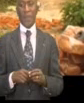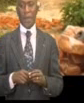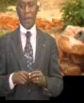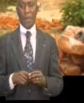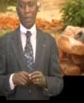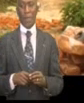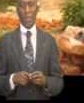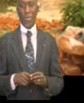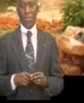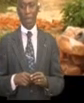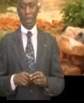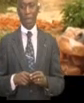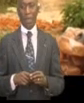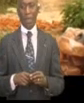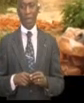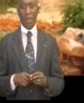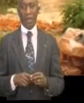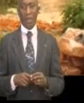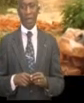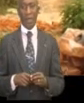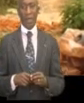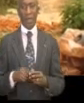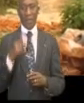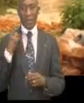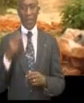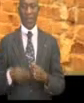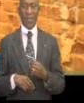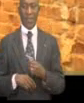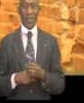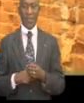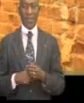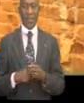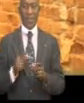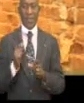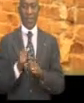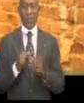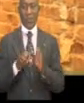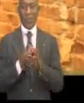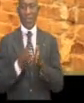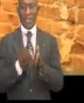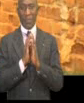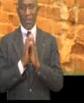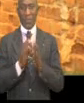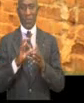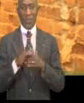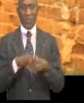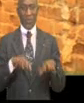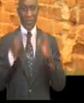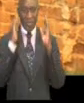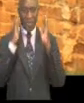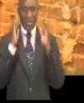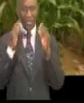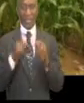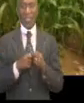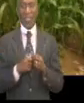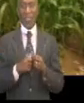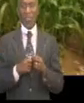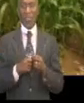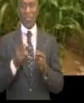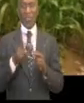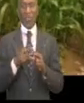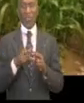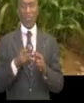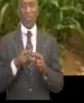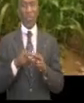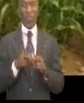fait réellement sentir sur le lieu, l'État congolais peut se saisir de l'affaire et obliger le propriétaire à déplacer ses bornes pour